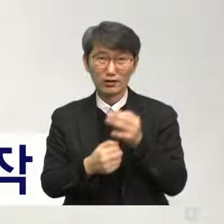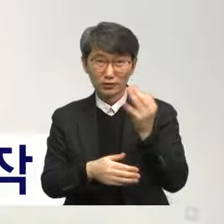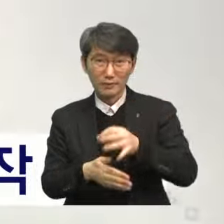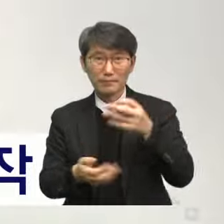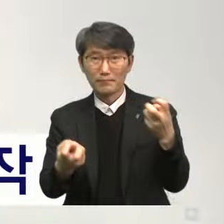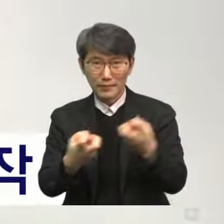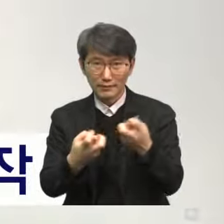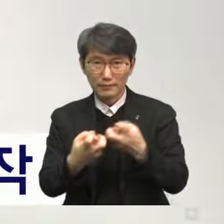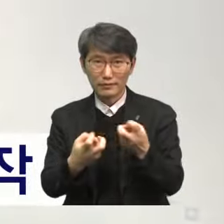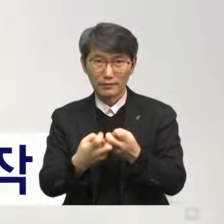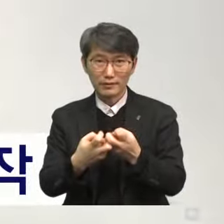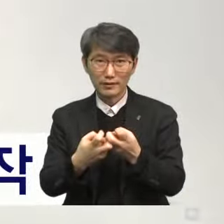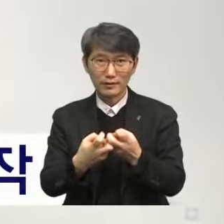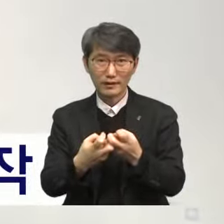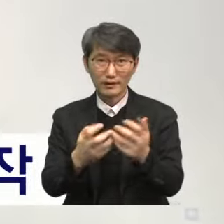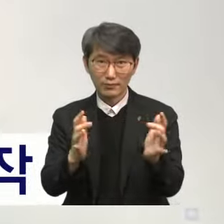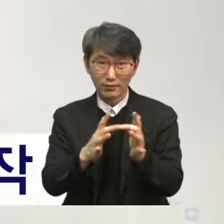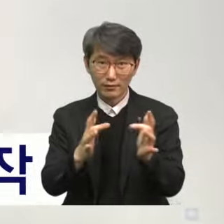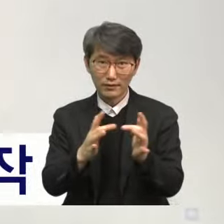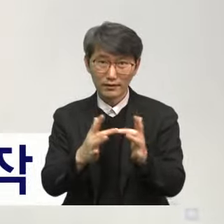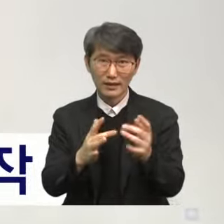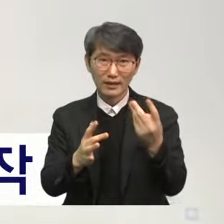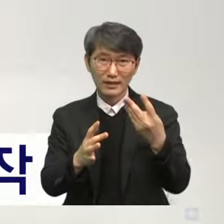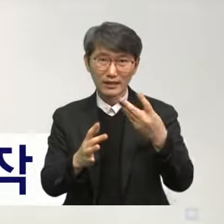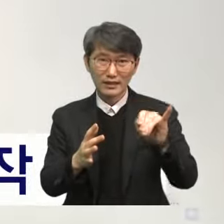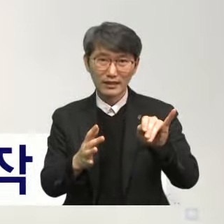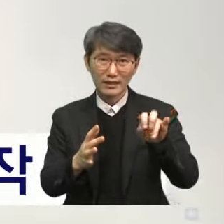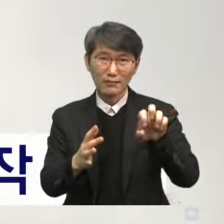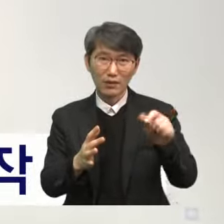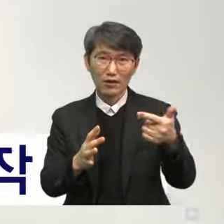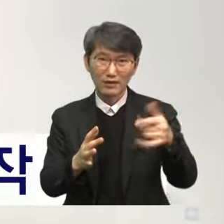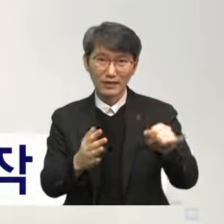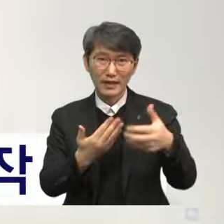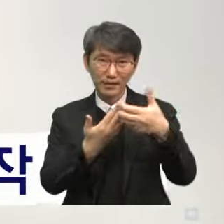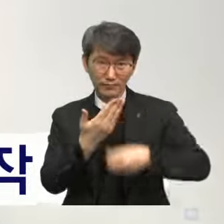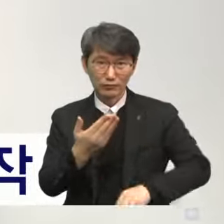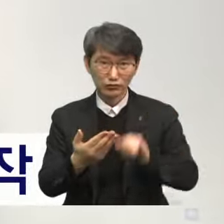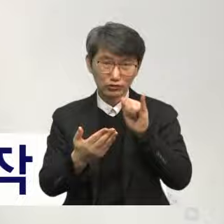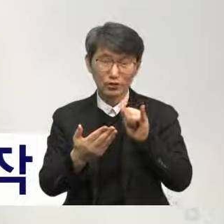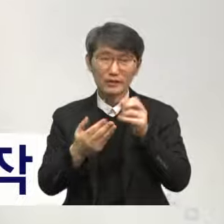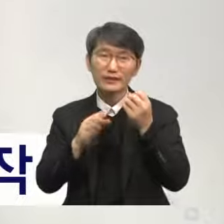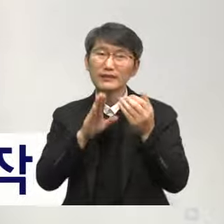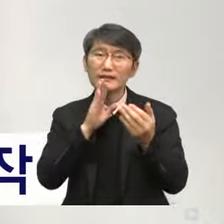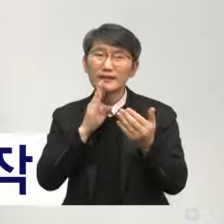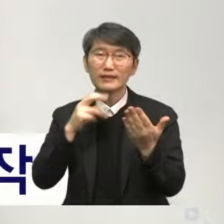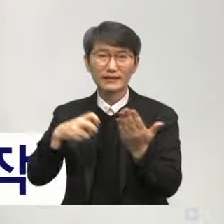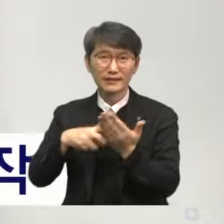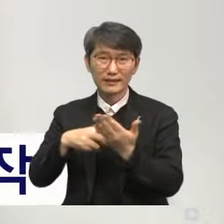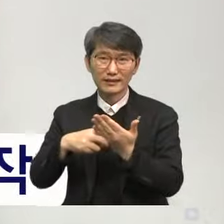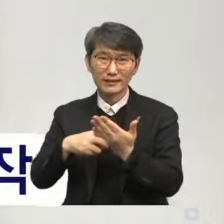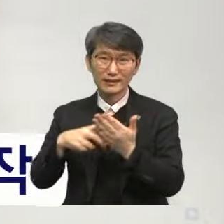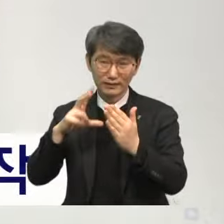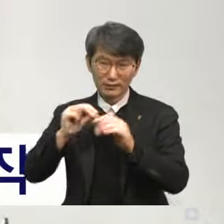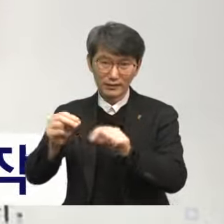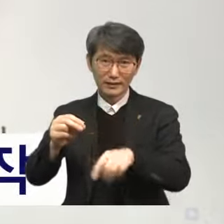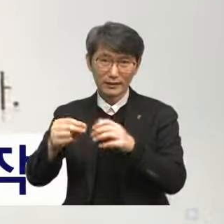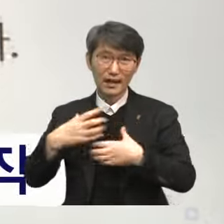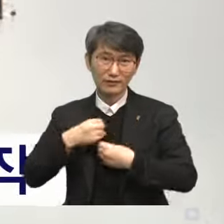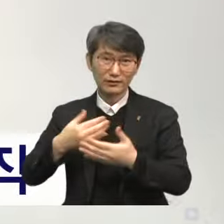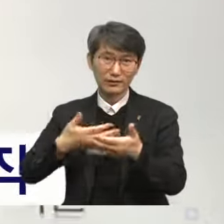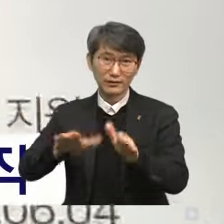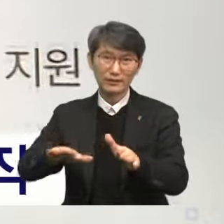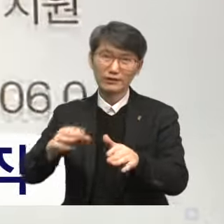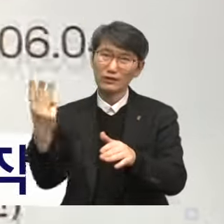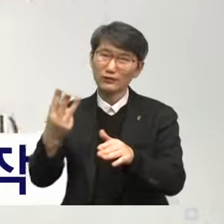방법은 모바일 카드의 경우 모바일 티머니 앱을 무료 다운로드 받으면 되고 실물 카드는 역선 고객 안전 실에서